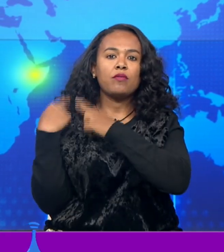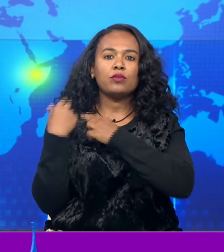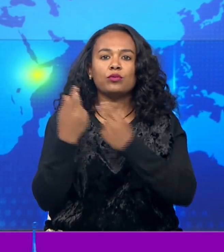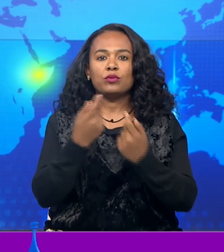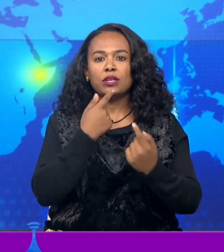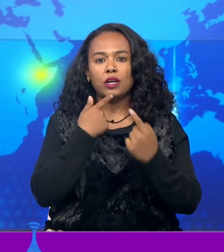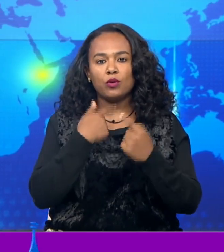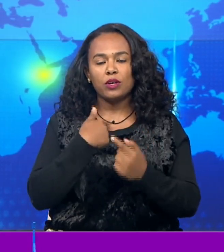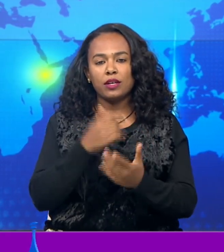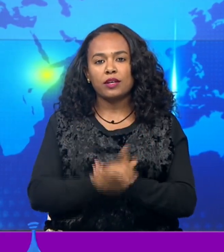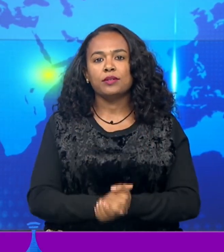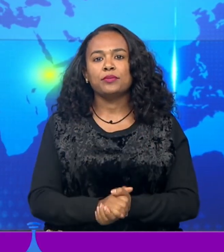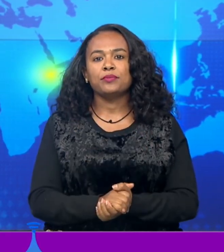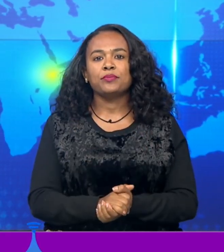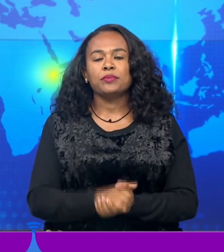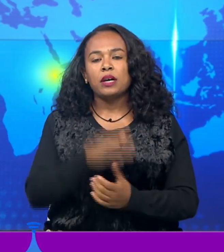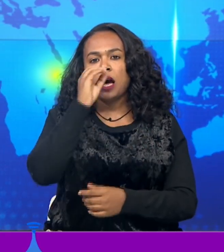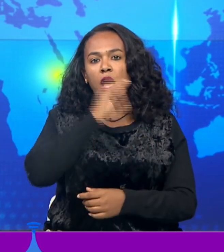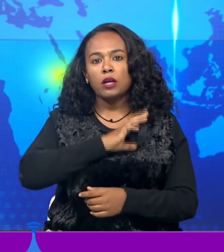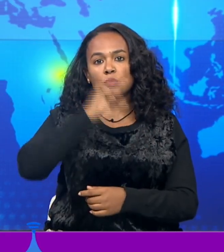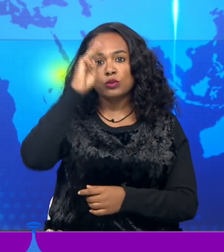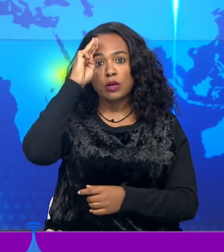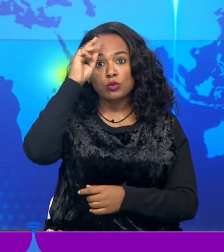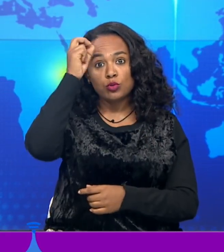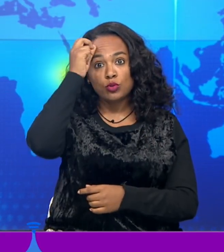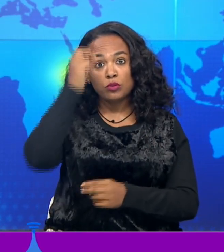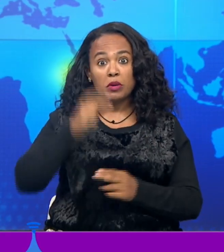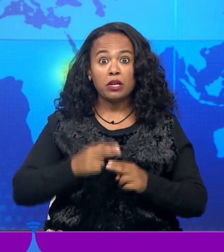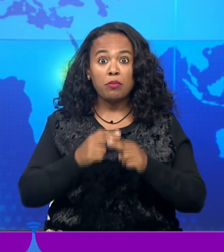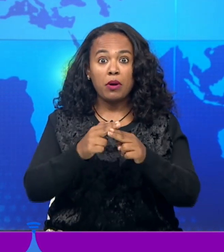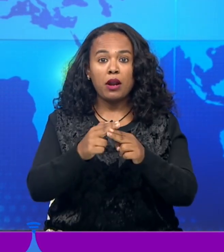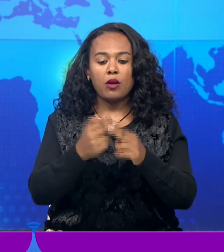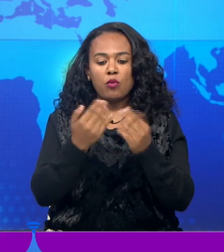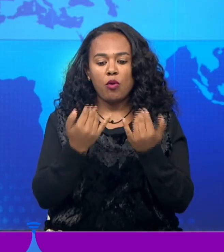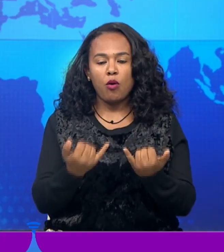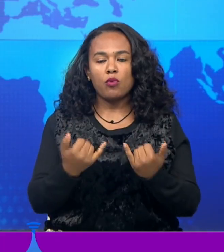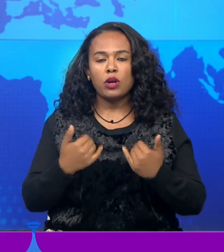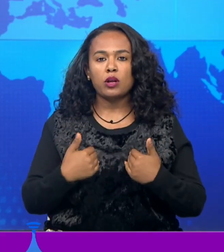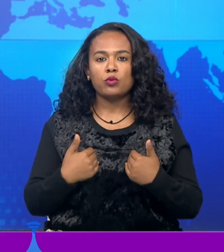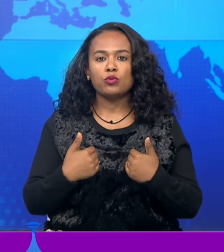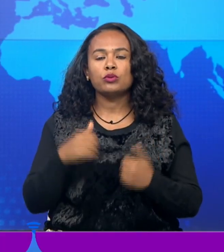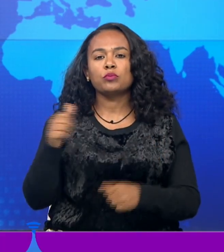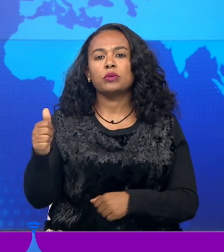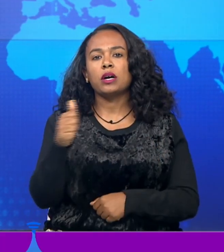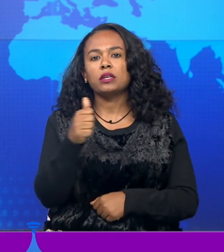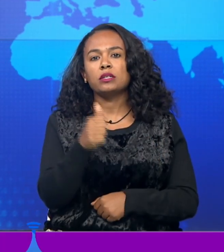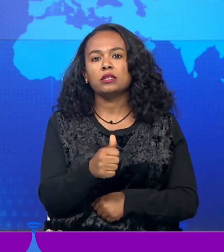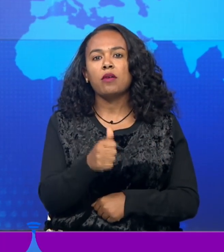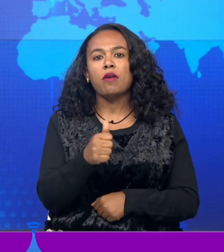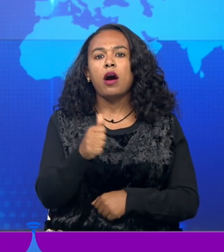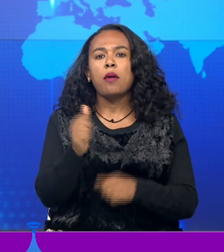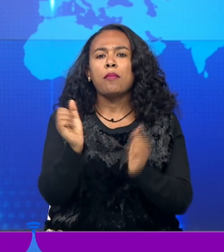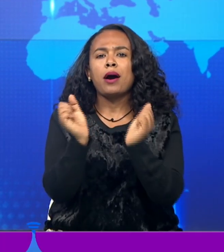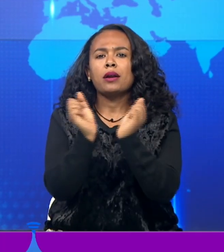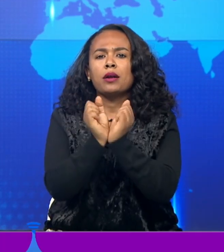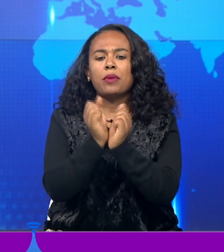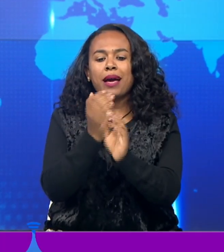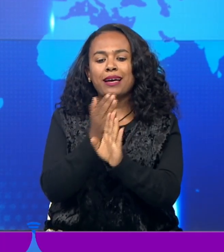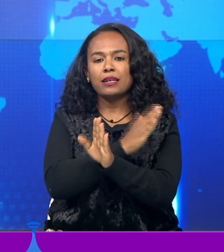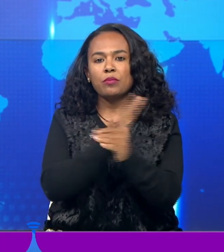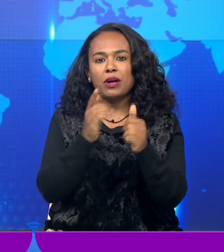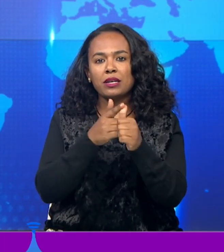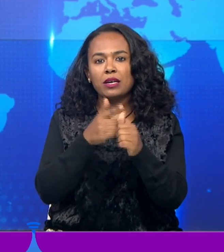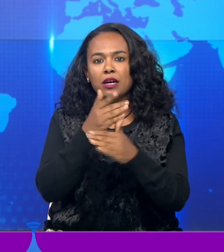ይንገሩን። አቶ ሳምሶን ወንድሜነህ እባላለሁ። አሁን ያለሁት በአዲስ አበባ ማረሚያ ቅድመ